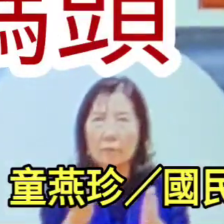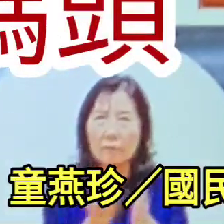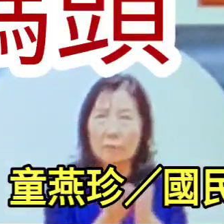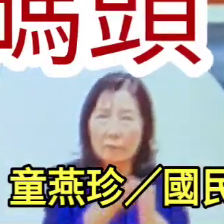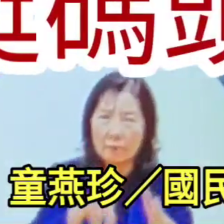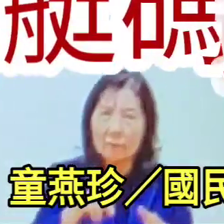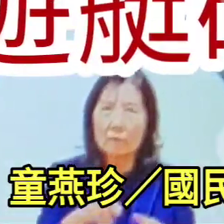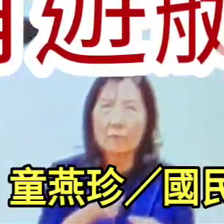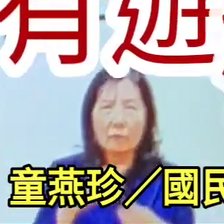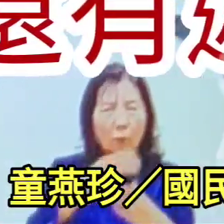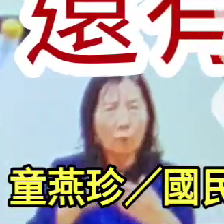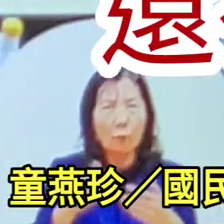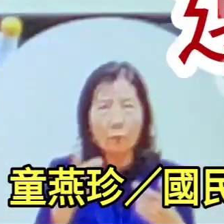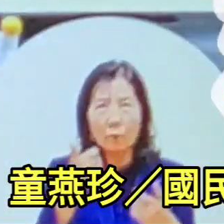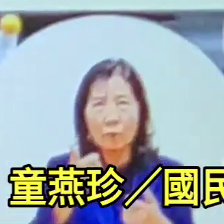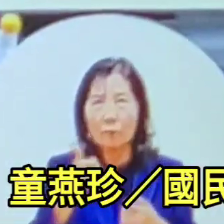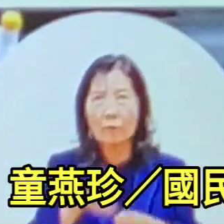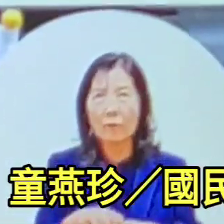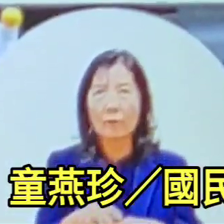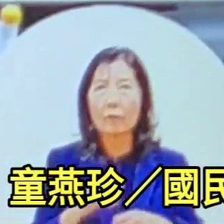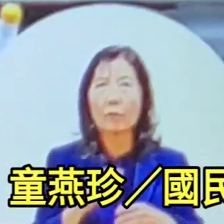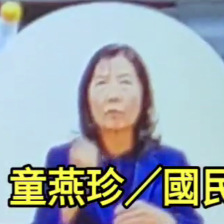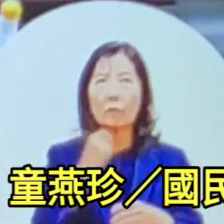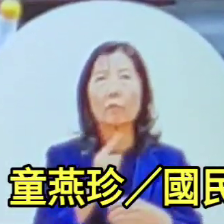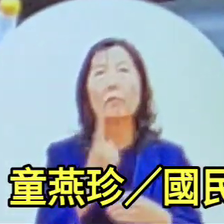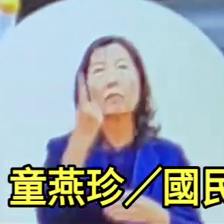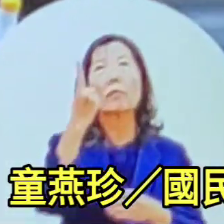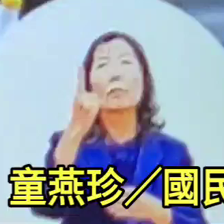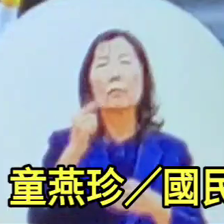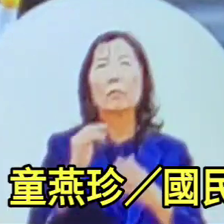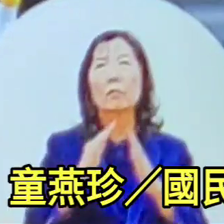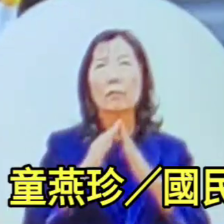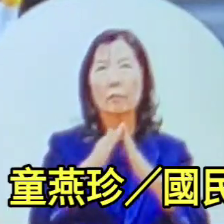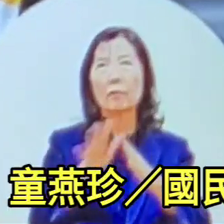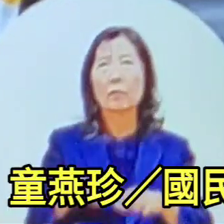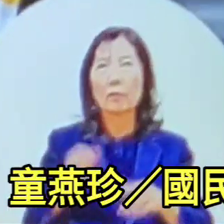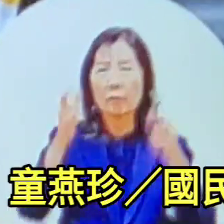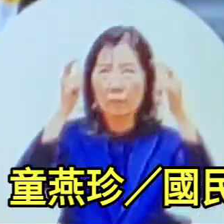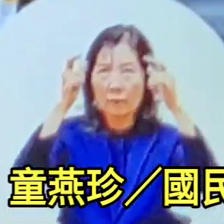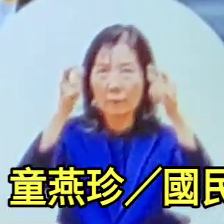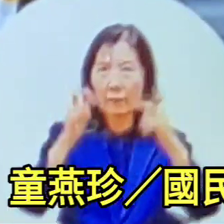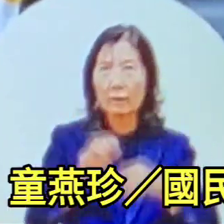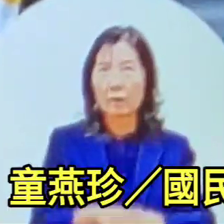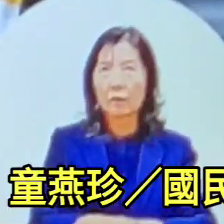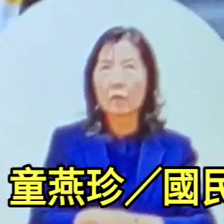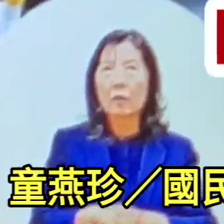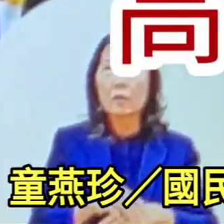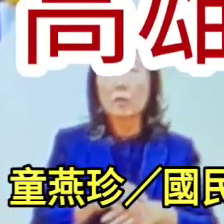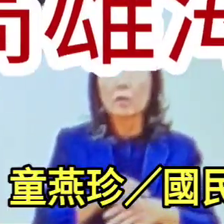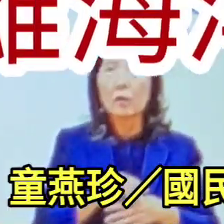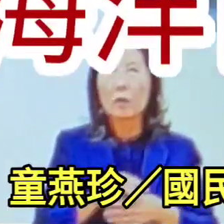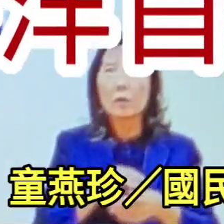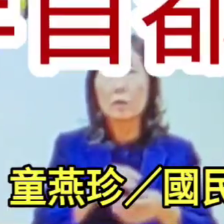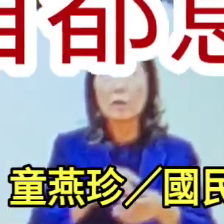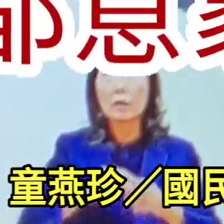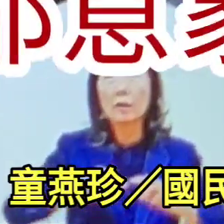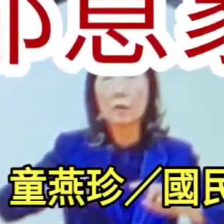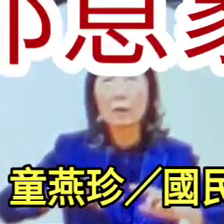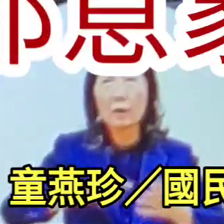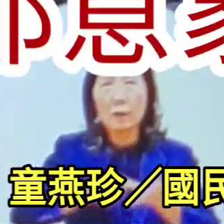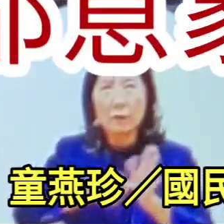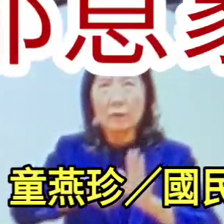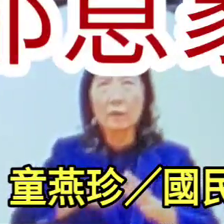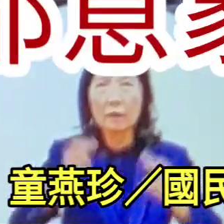厚的这个条件在台湾是唯一的城市啊。所以呢，高雄呢，并且要塑造一个海洋首都的这个意